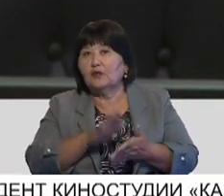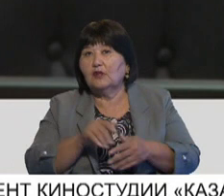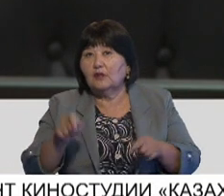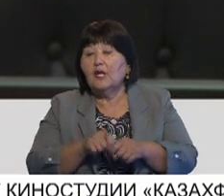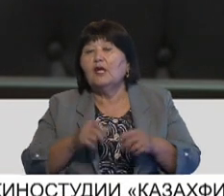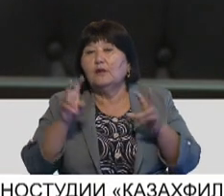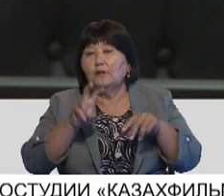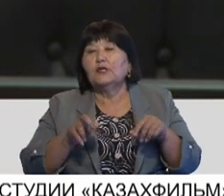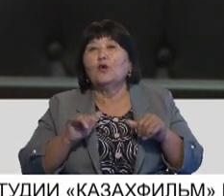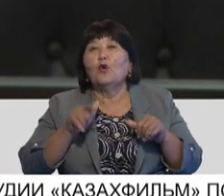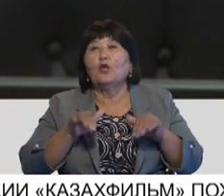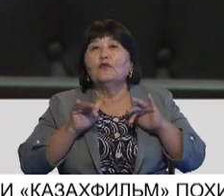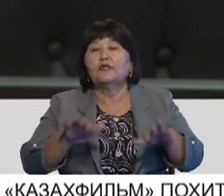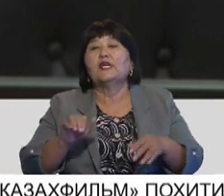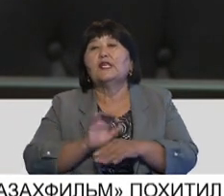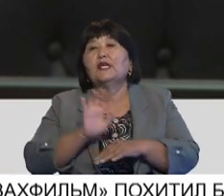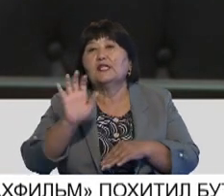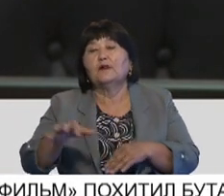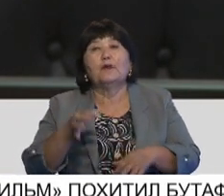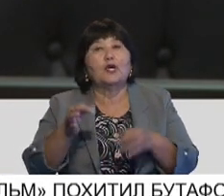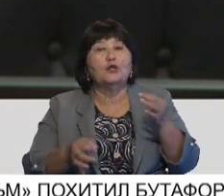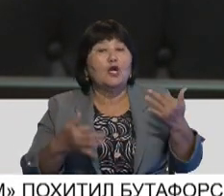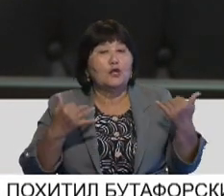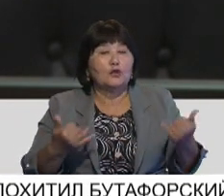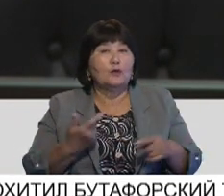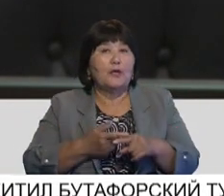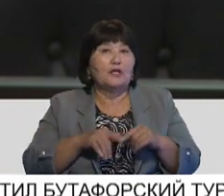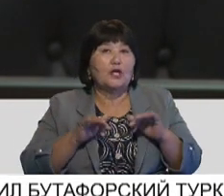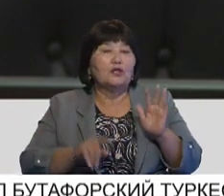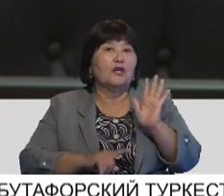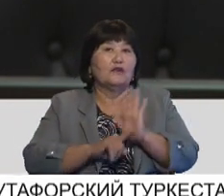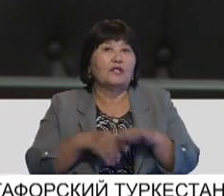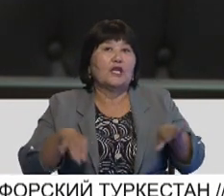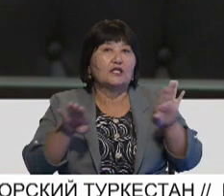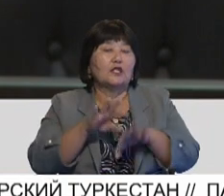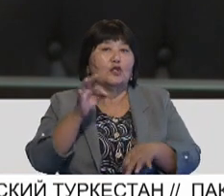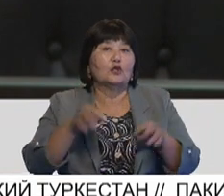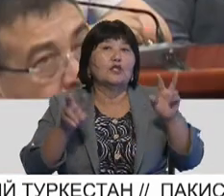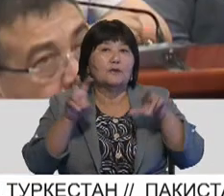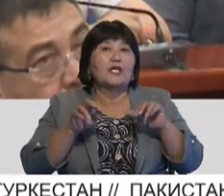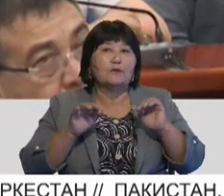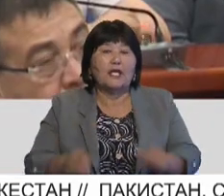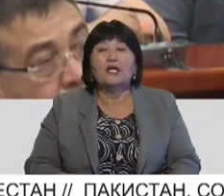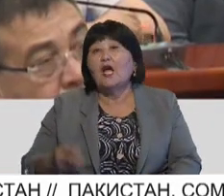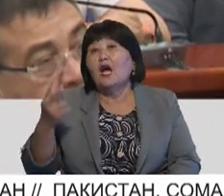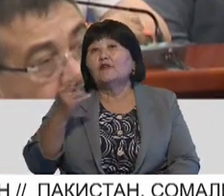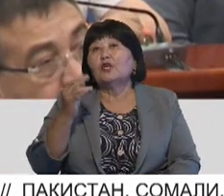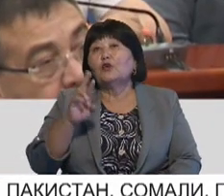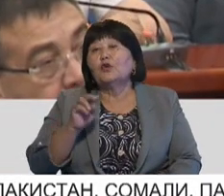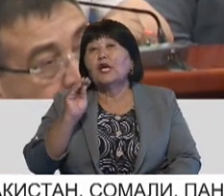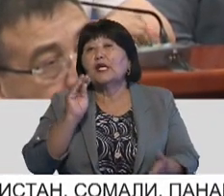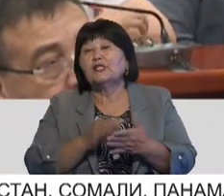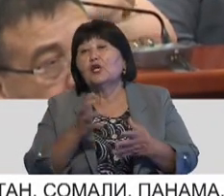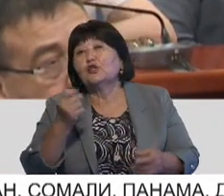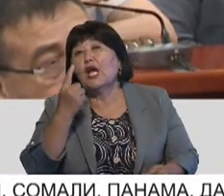В апреле материалы уголовного дела были направлены в суд. Сегодня по данному делу ведется закрытое судебное разбирательство. 2 июня